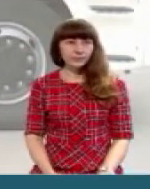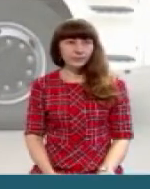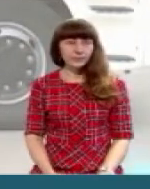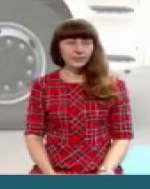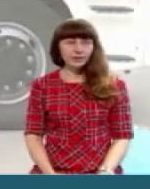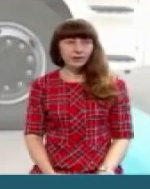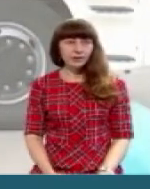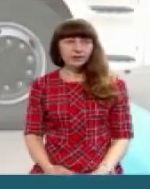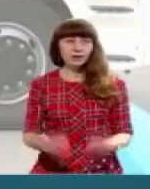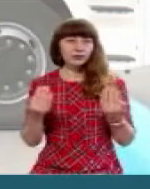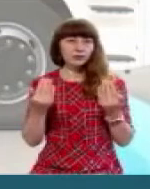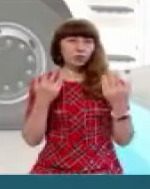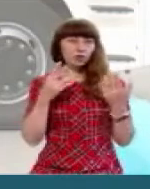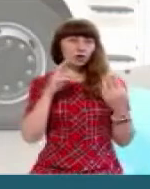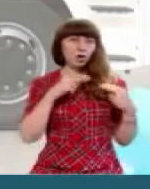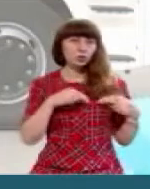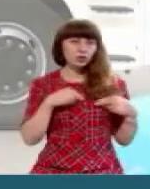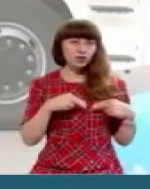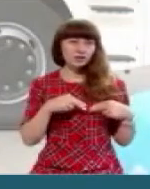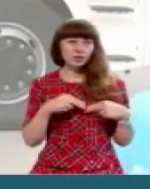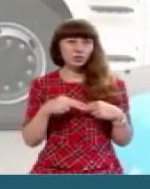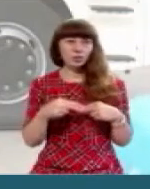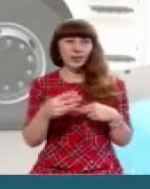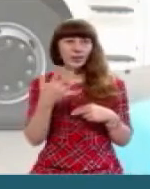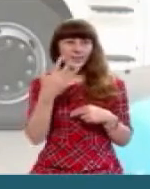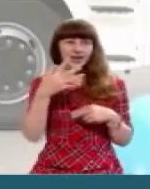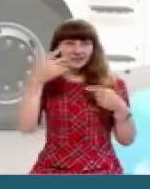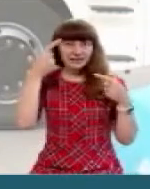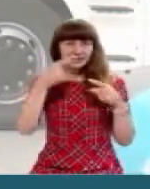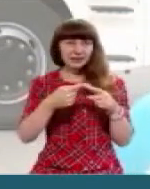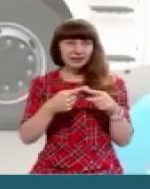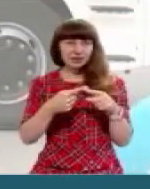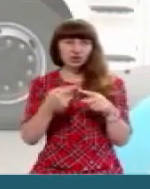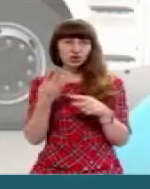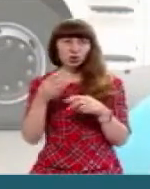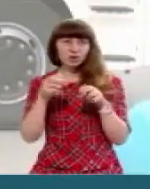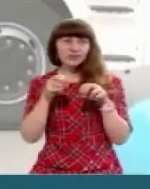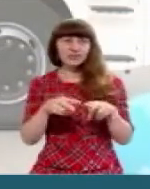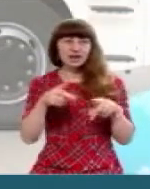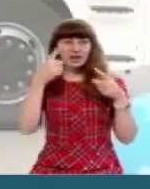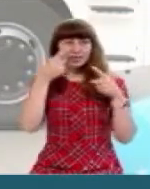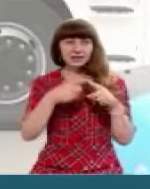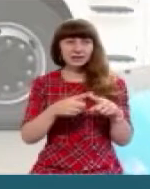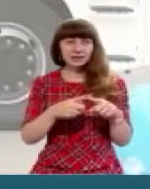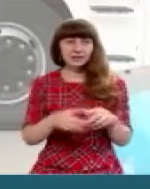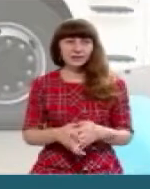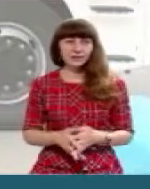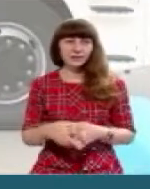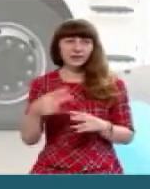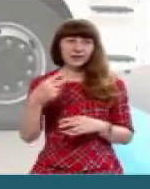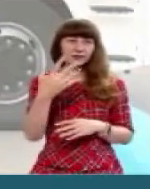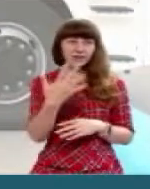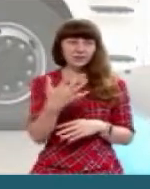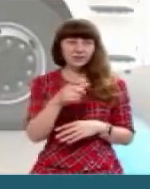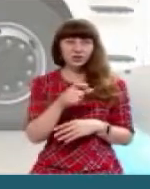сегодня задействовано около детей основной техники 4 специальной техники также 25